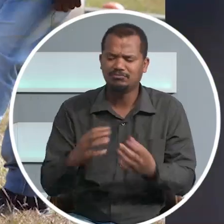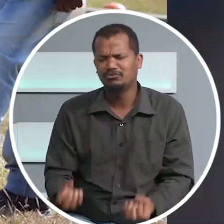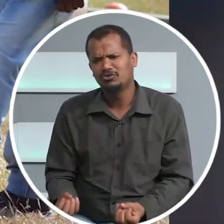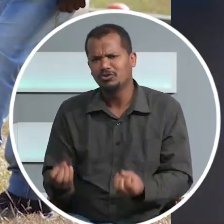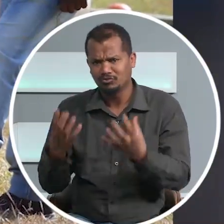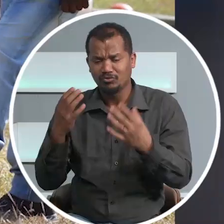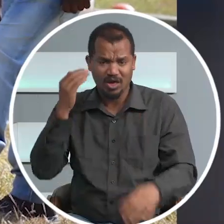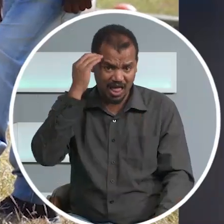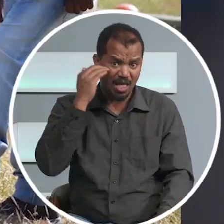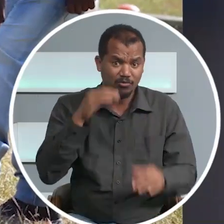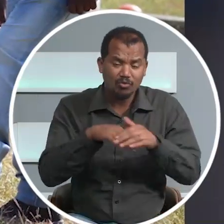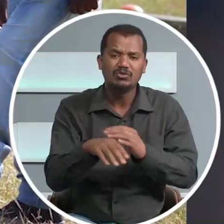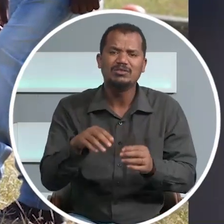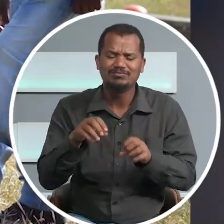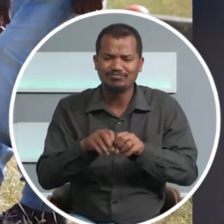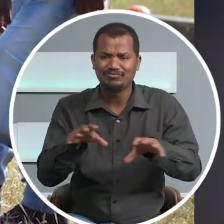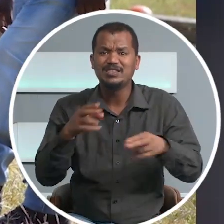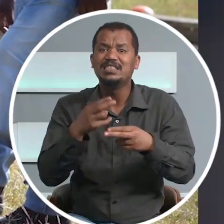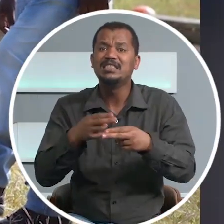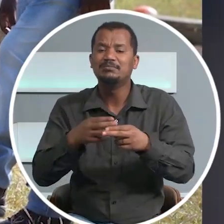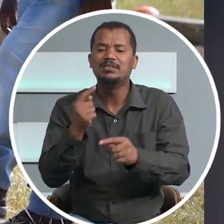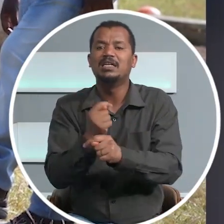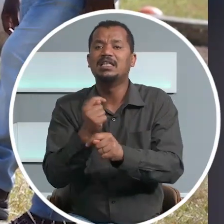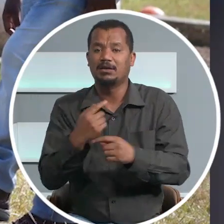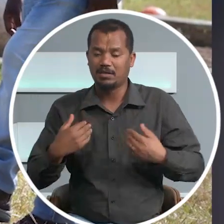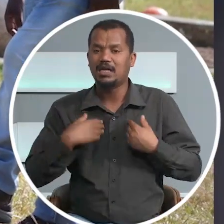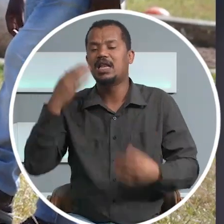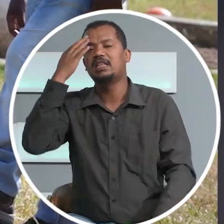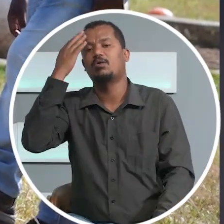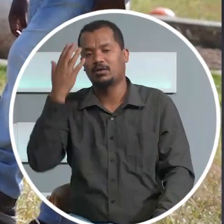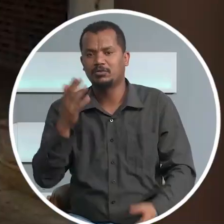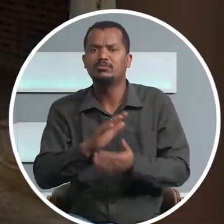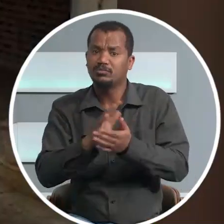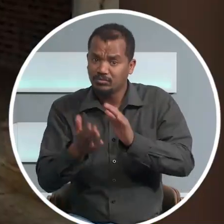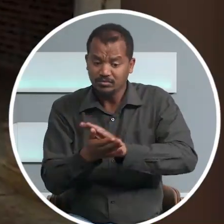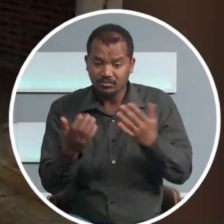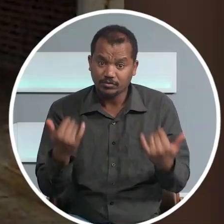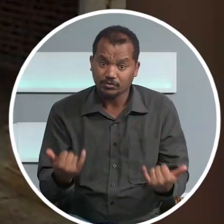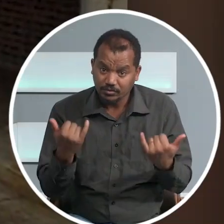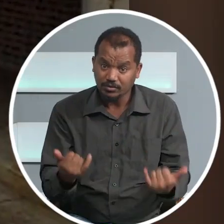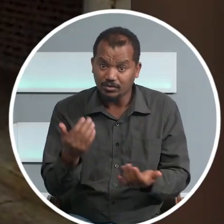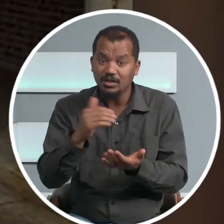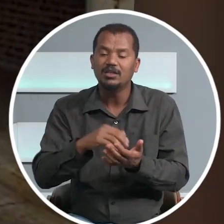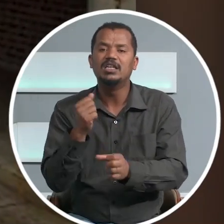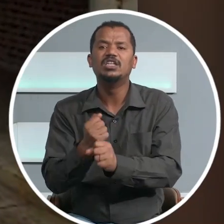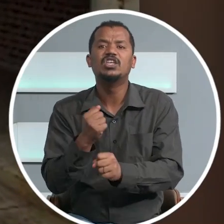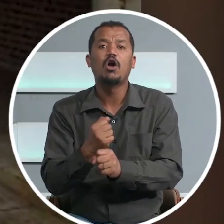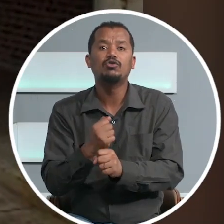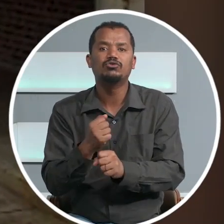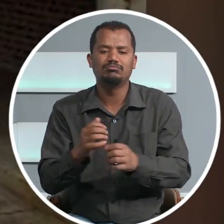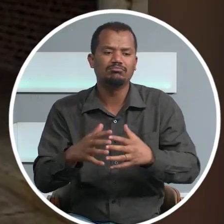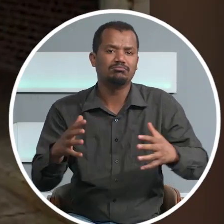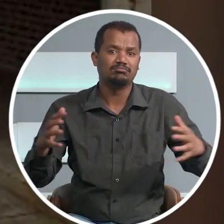በተያያዘ የብዙዎቻችን አእምሮ ውስጥ የሰረጸ ስምና ተግባር እንዳለው ይታወቃል። በመሆኑም አሁን ደግሞ